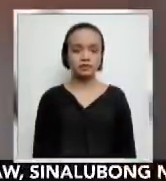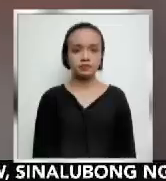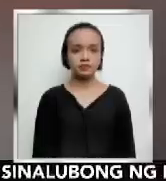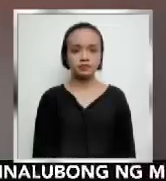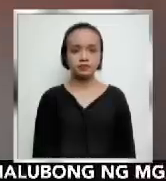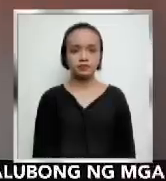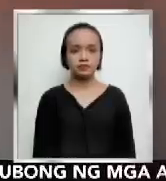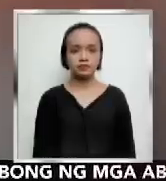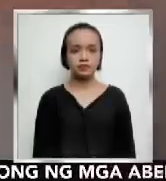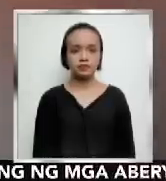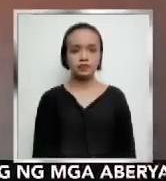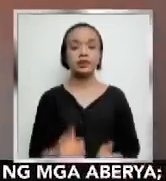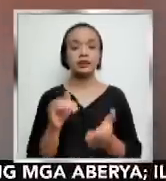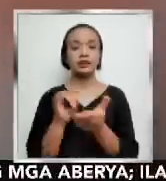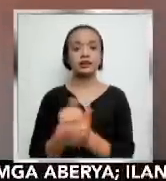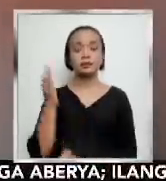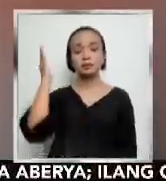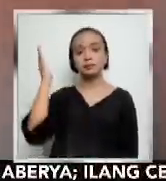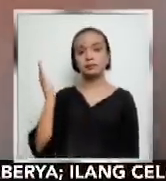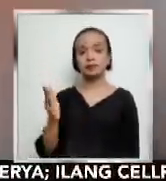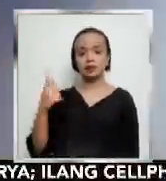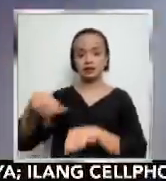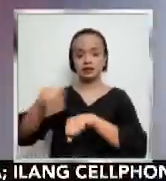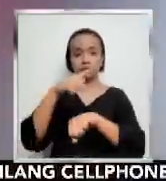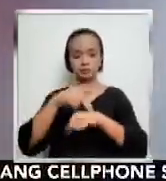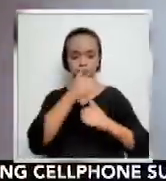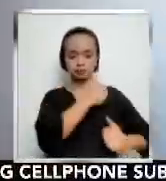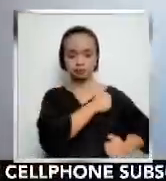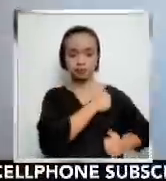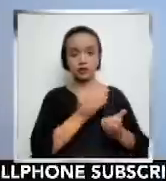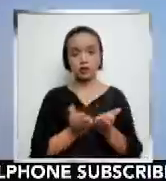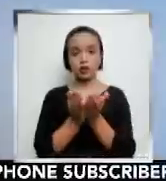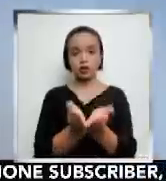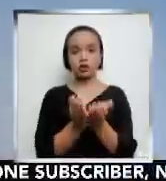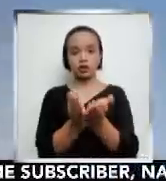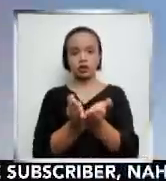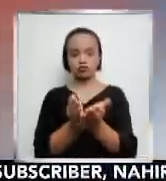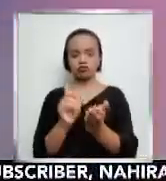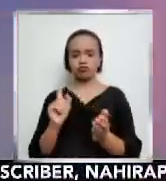Ganito sinuong ng Philippine Coast Guard ang rumaragasang baha. Mailikas lang